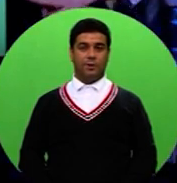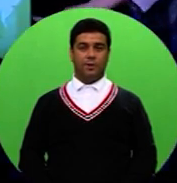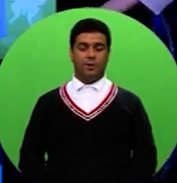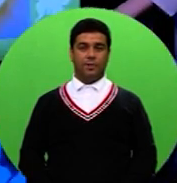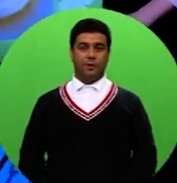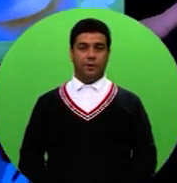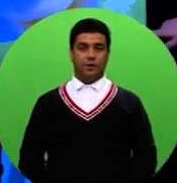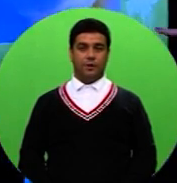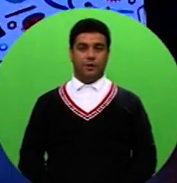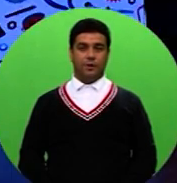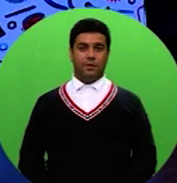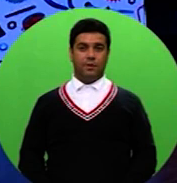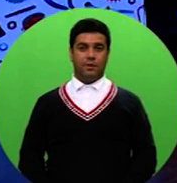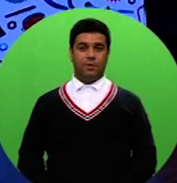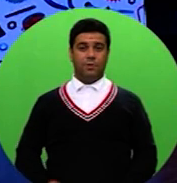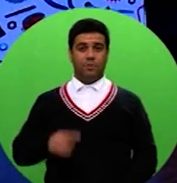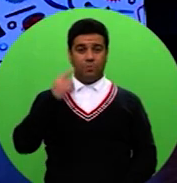Что же у нас получилось в итоге?